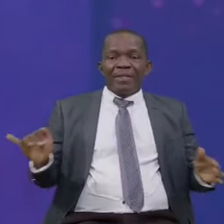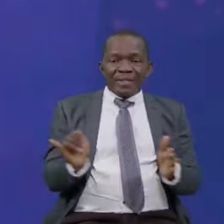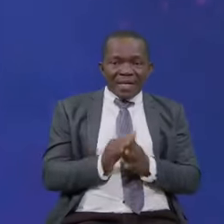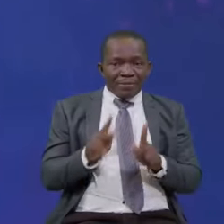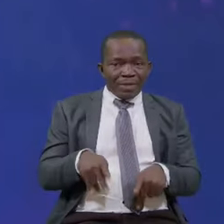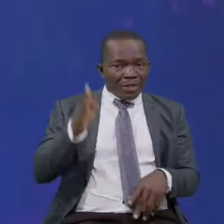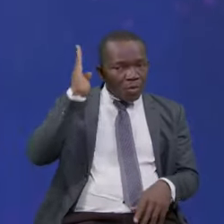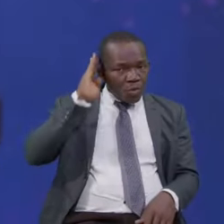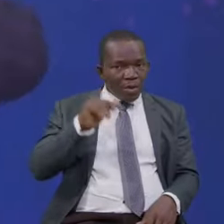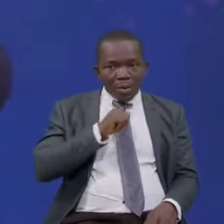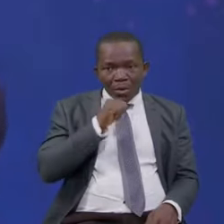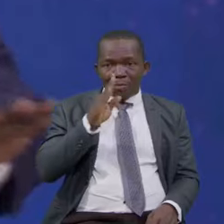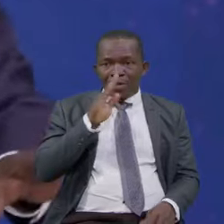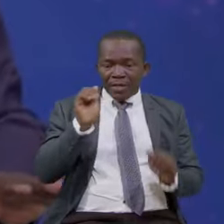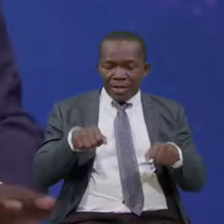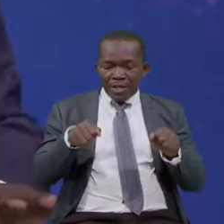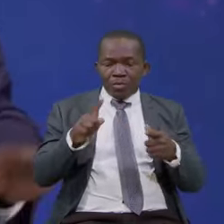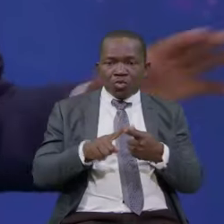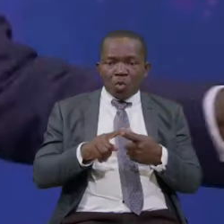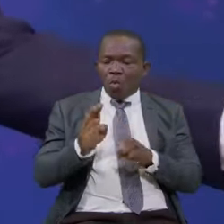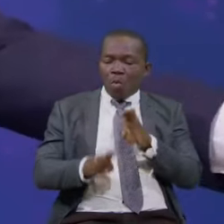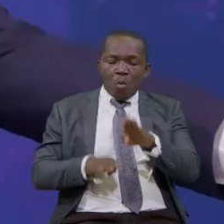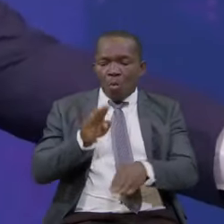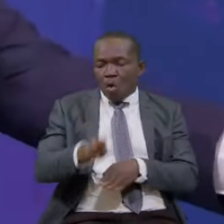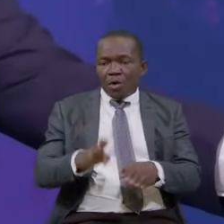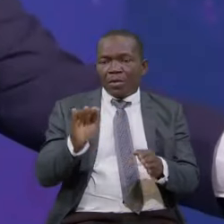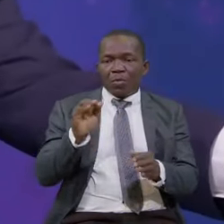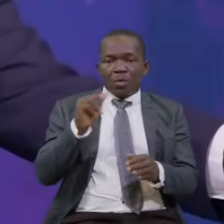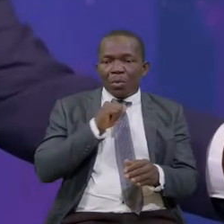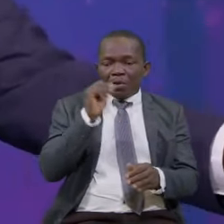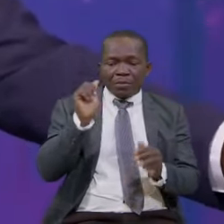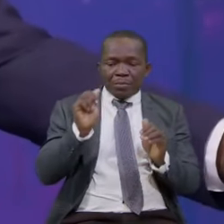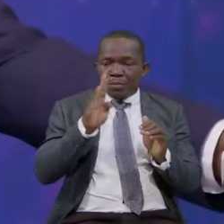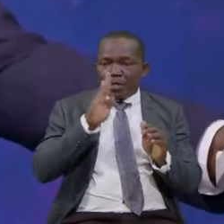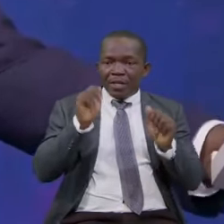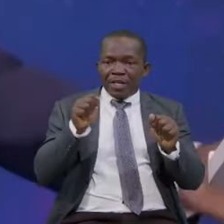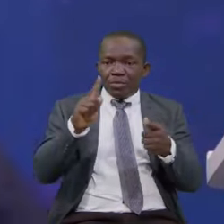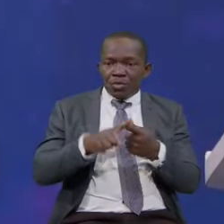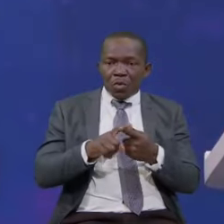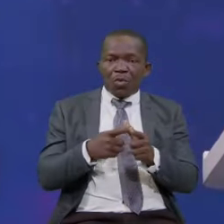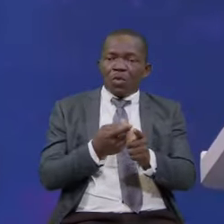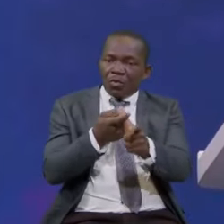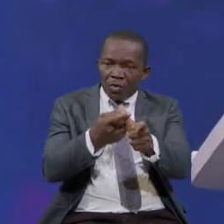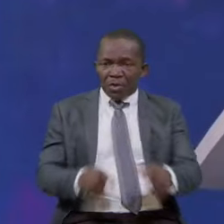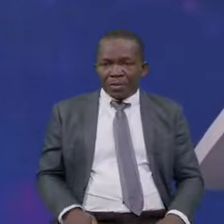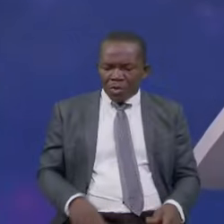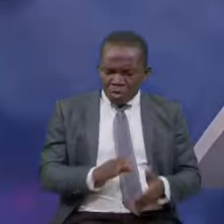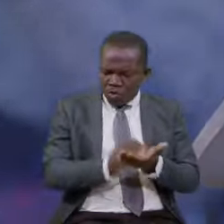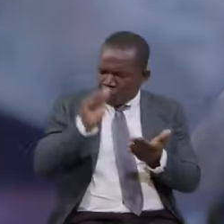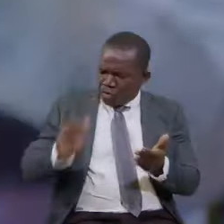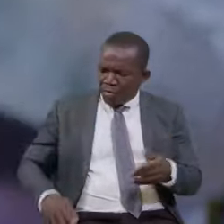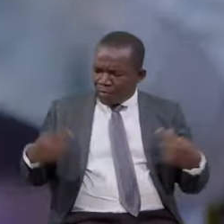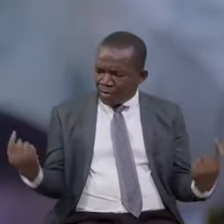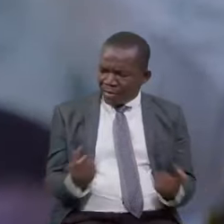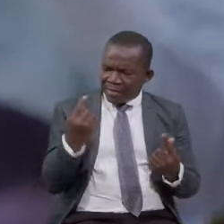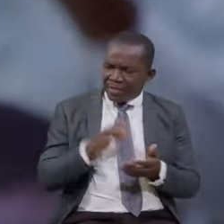tenir debout avec toutes ces choses de Satan dans le bagages vous devez les enlever maintenant vous